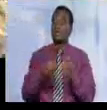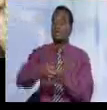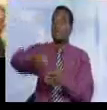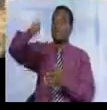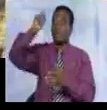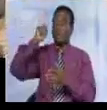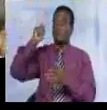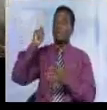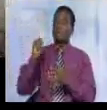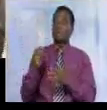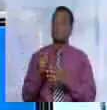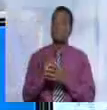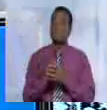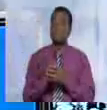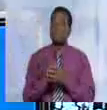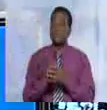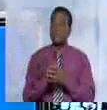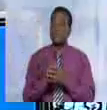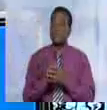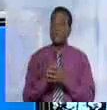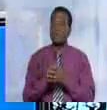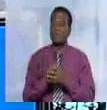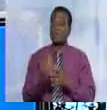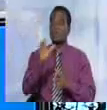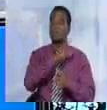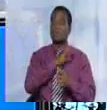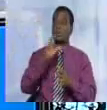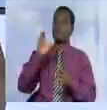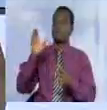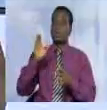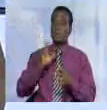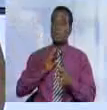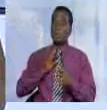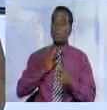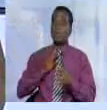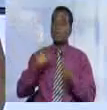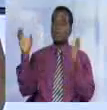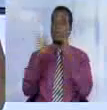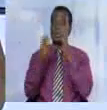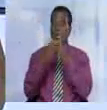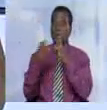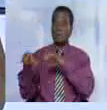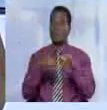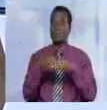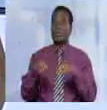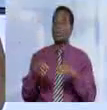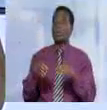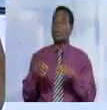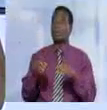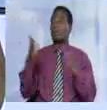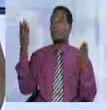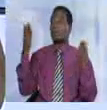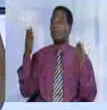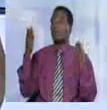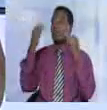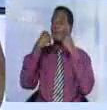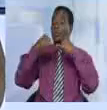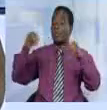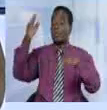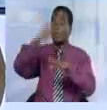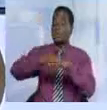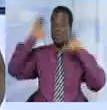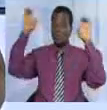animales et halieutiques. Le Conseil constitutionnel a tenu un point de presse pour donner des informations sur